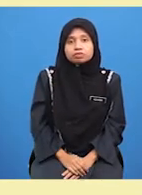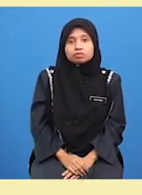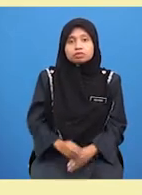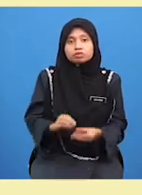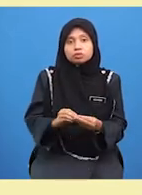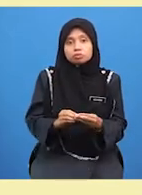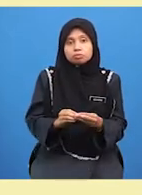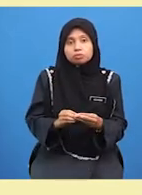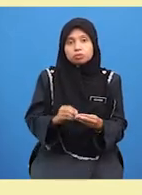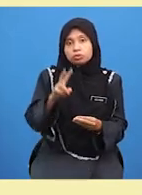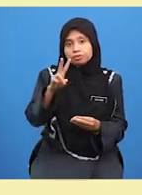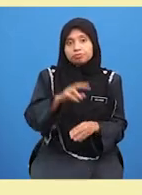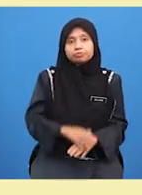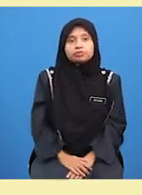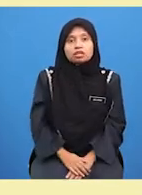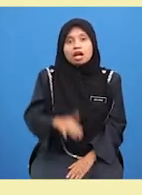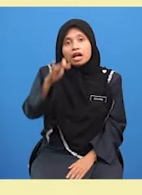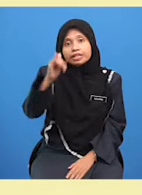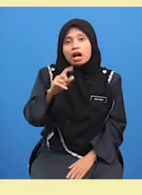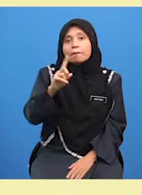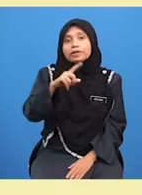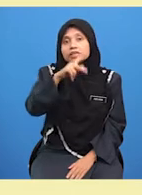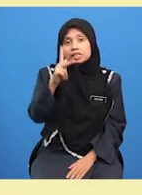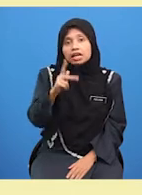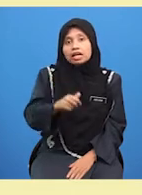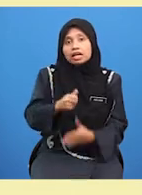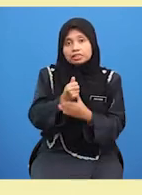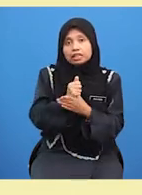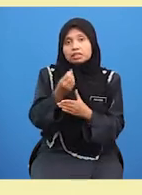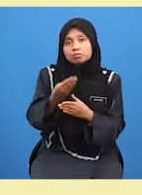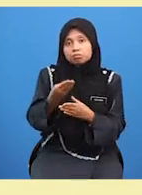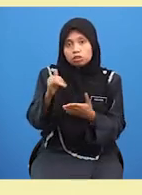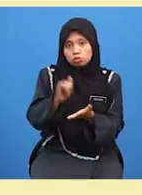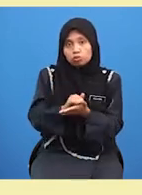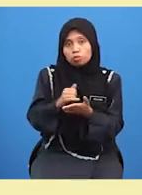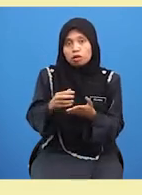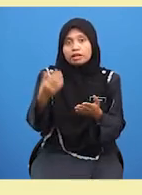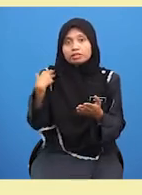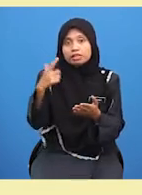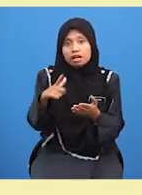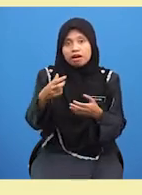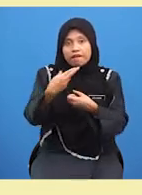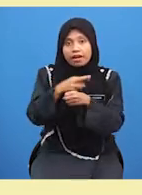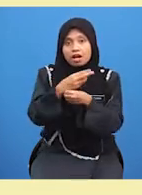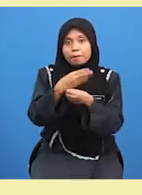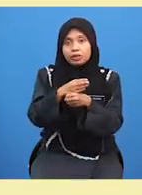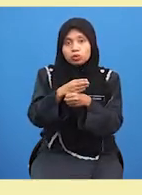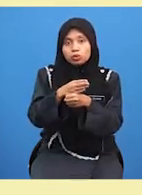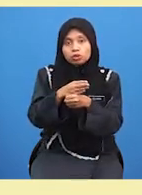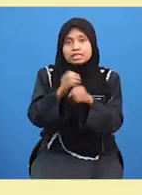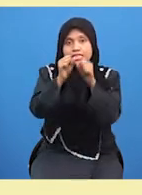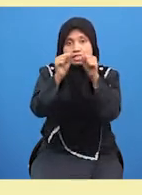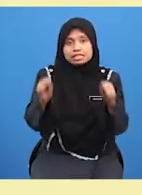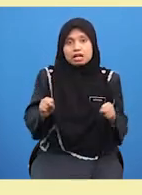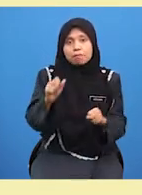Soalan seterusnya, yang manakah antara berikut merupakan reka bentuk sistem